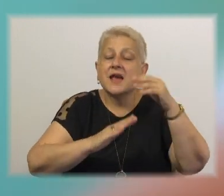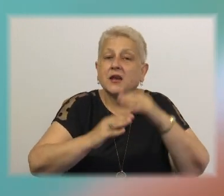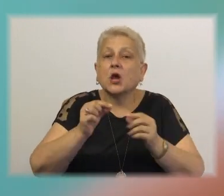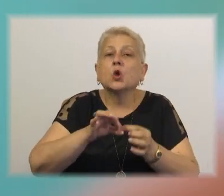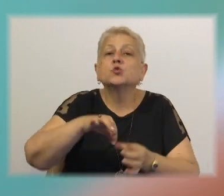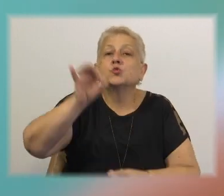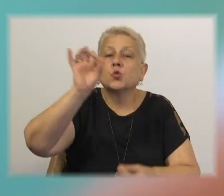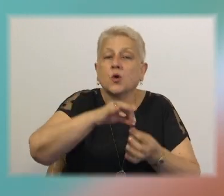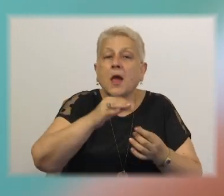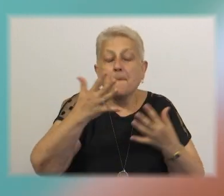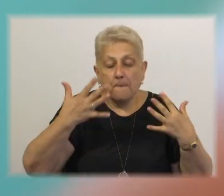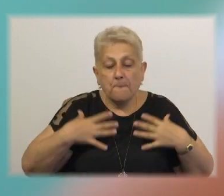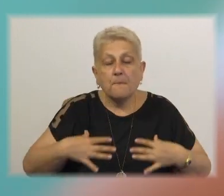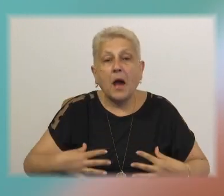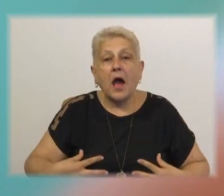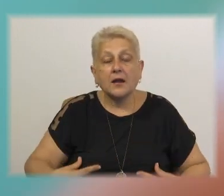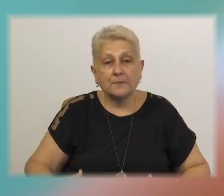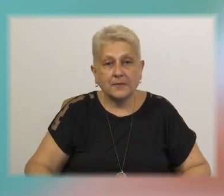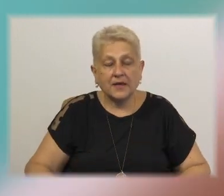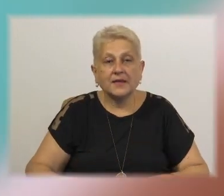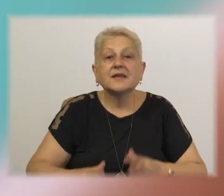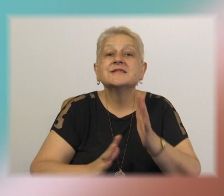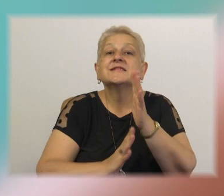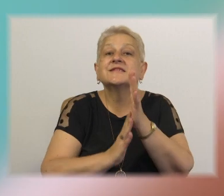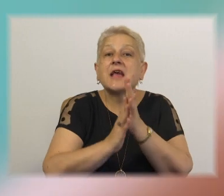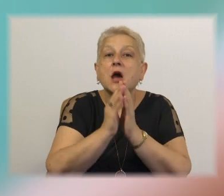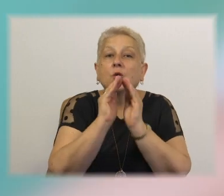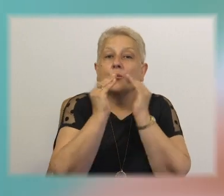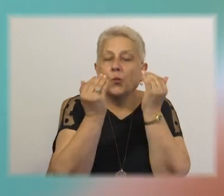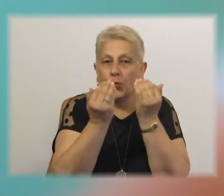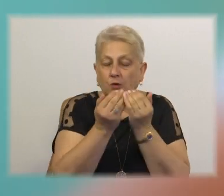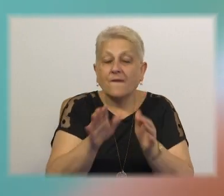ճյուղերը, մարմինը, ծառի բունը,